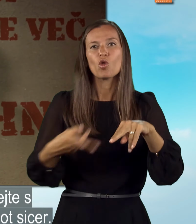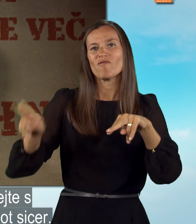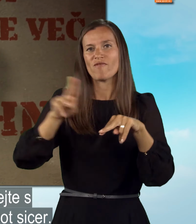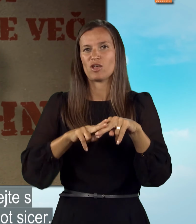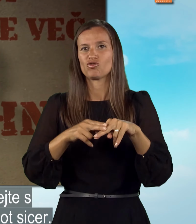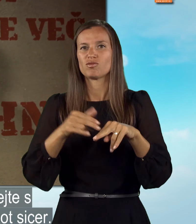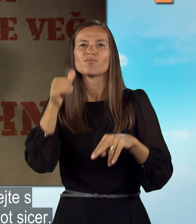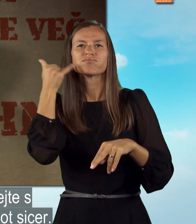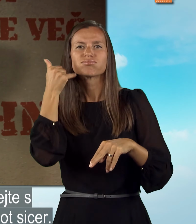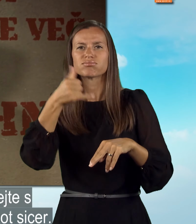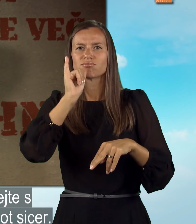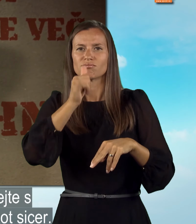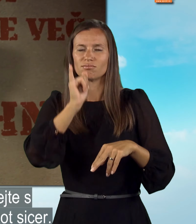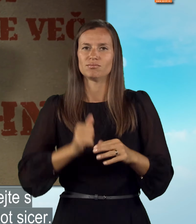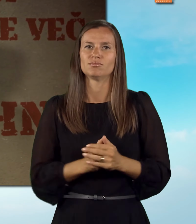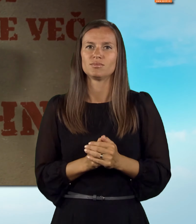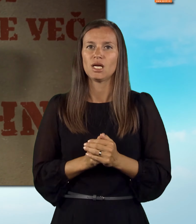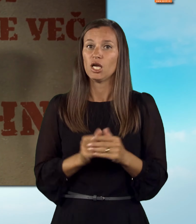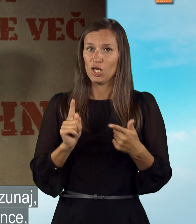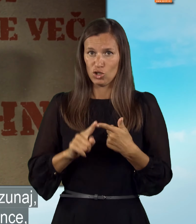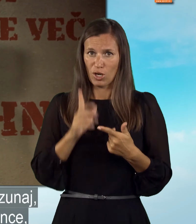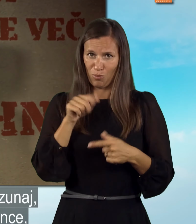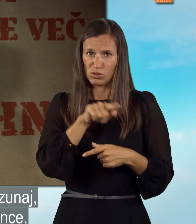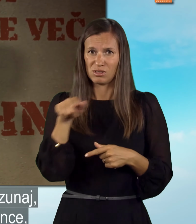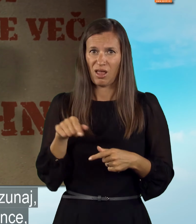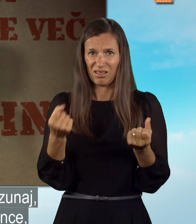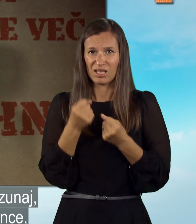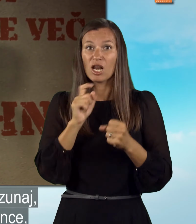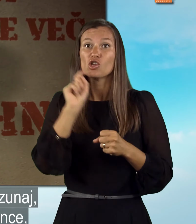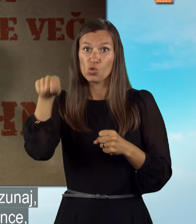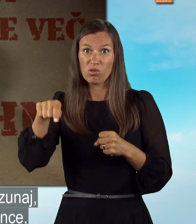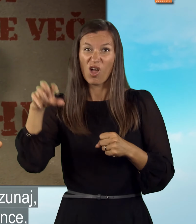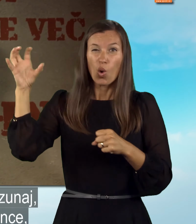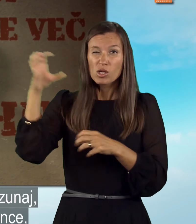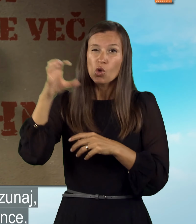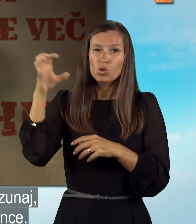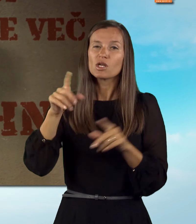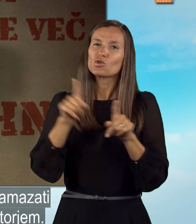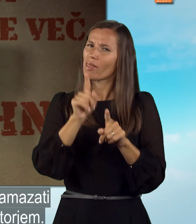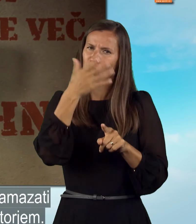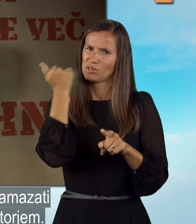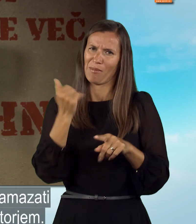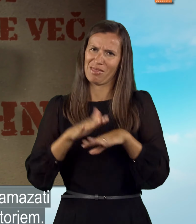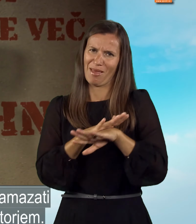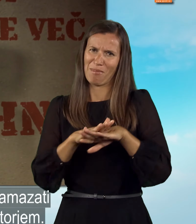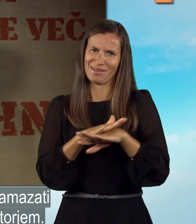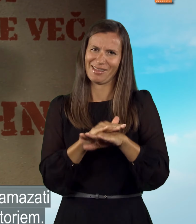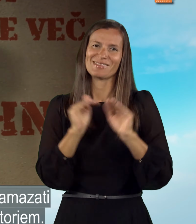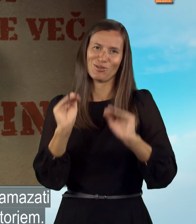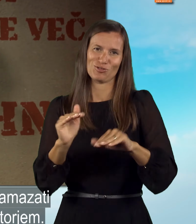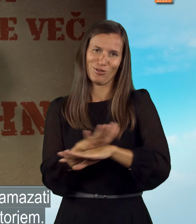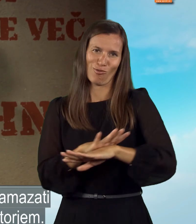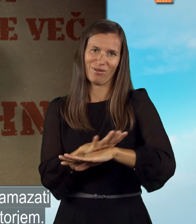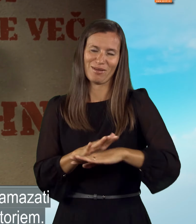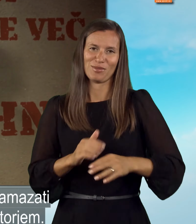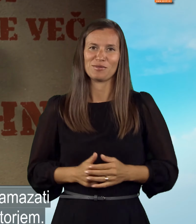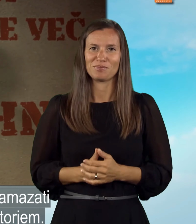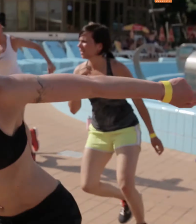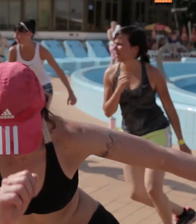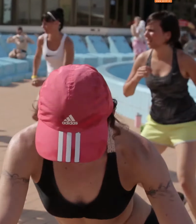seboj več tekočine kot sicer. Če boste trenirali zunaj medtem, ko je sonce, pa se ne pozabiti namazati tudi z zaščitnim